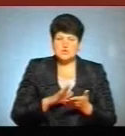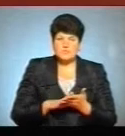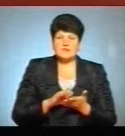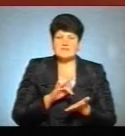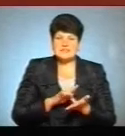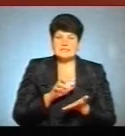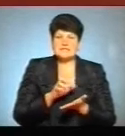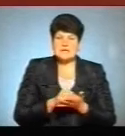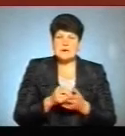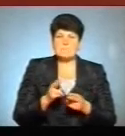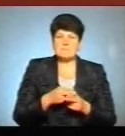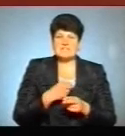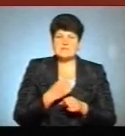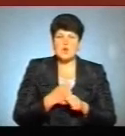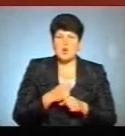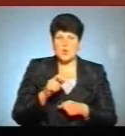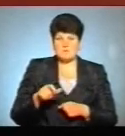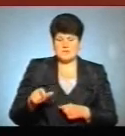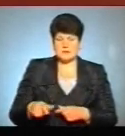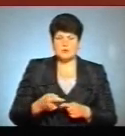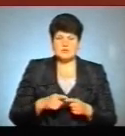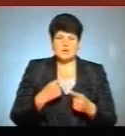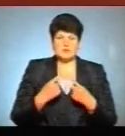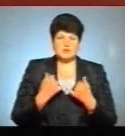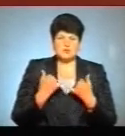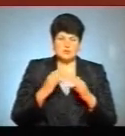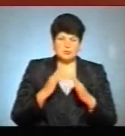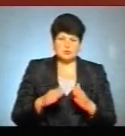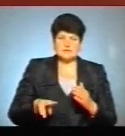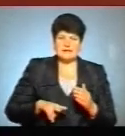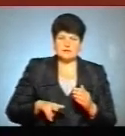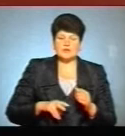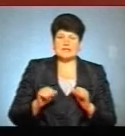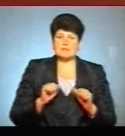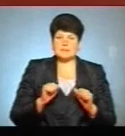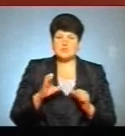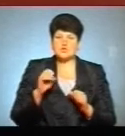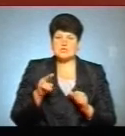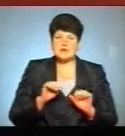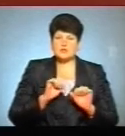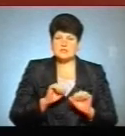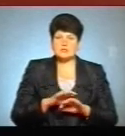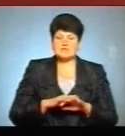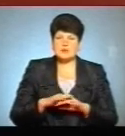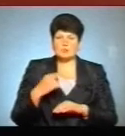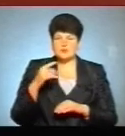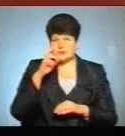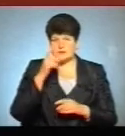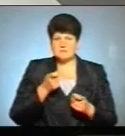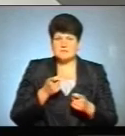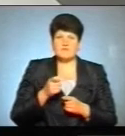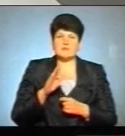як безробітні. Про це говоритимемо сьогодні. Поряд зі мною директор департаменту соціального захисту населення облдержадміністрації Вадим